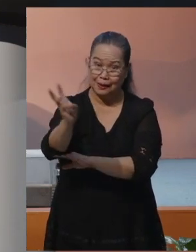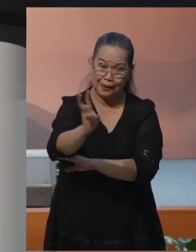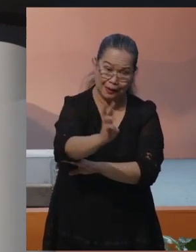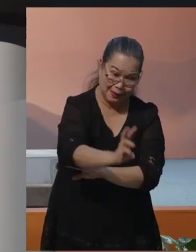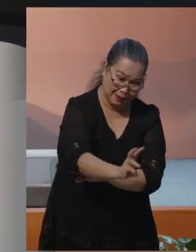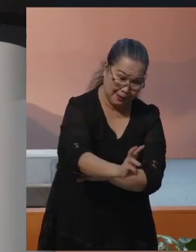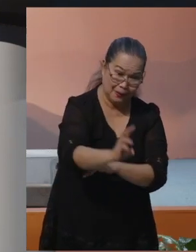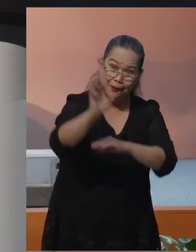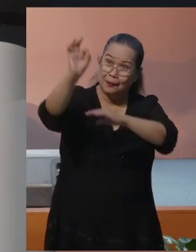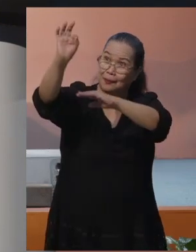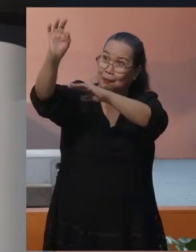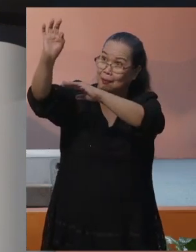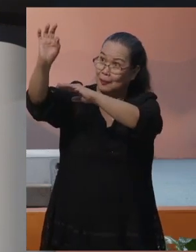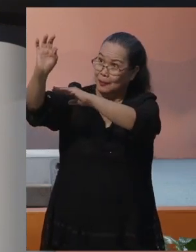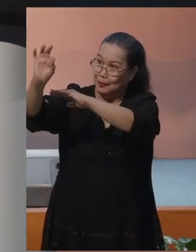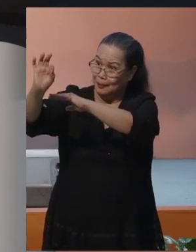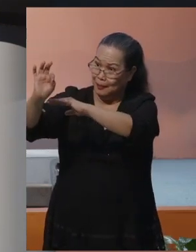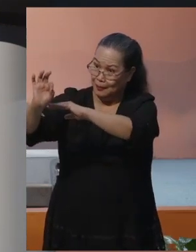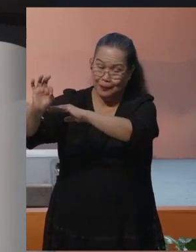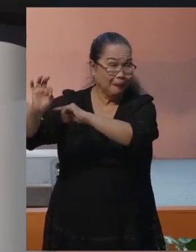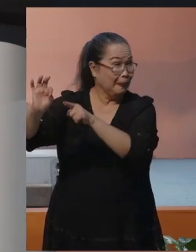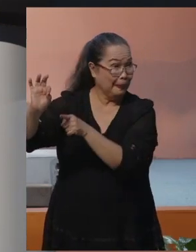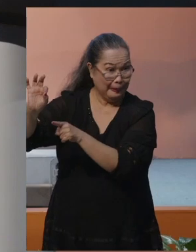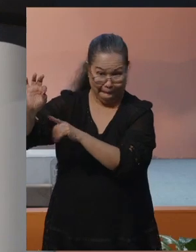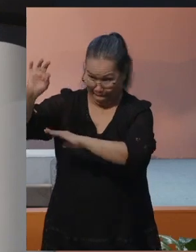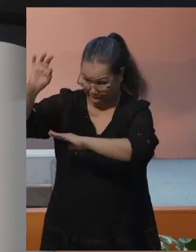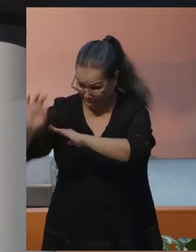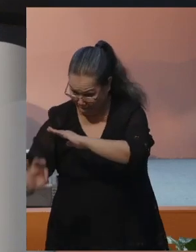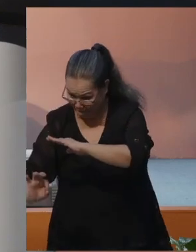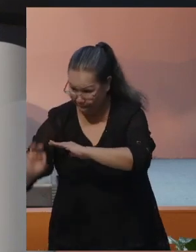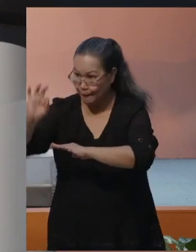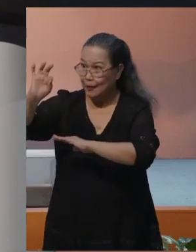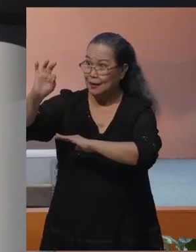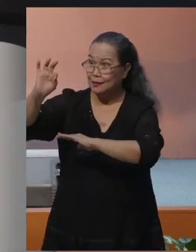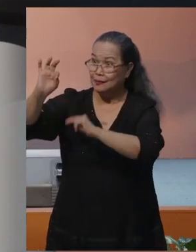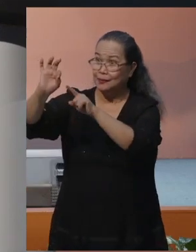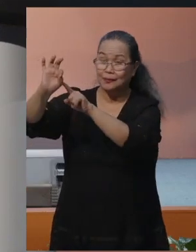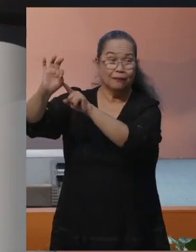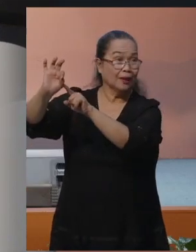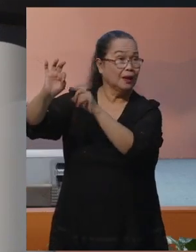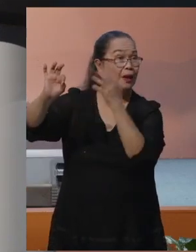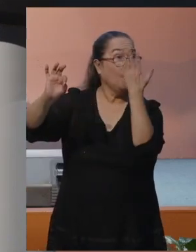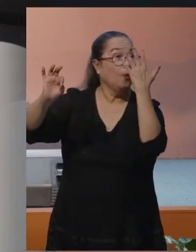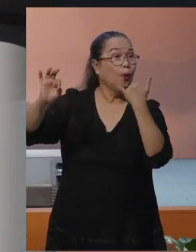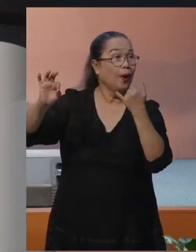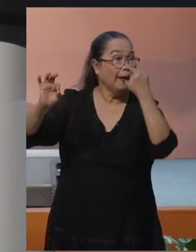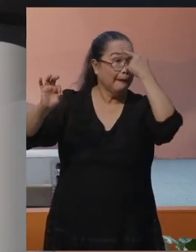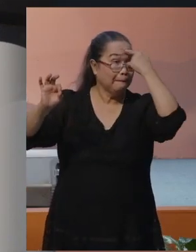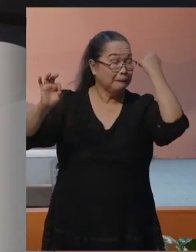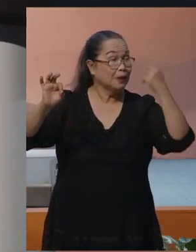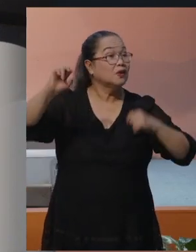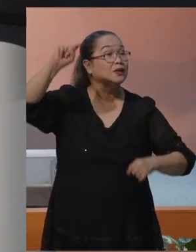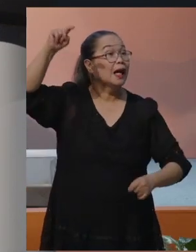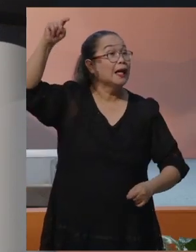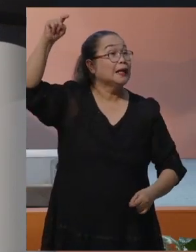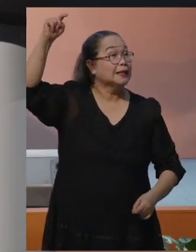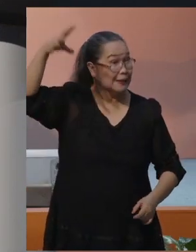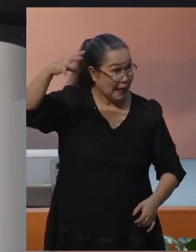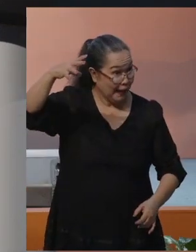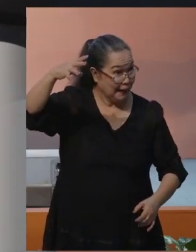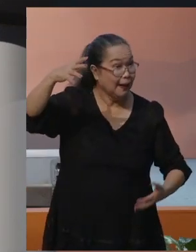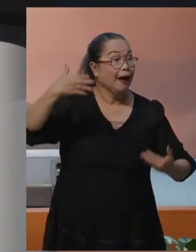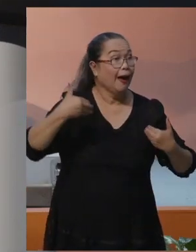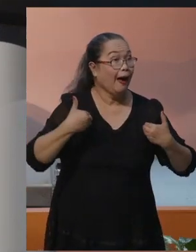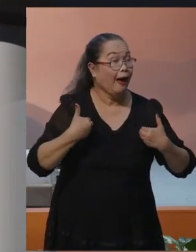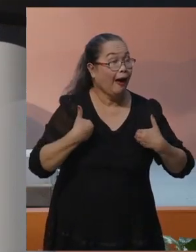nagdadapit hapon. Malapit na ang sunset. Bakit ko alam na dapit hapon? Kasi meron pang araw, pero meron